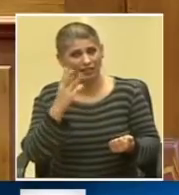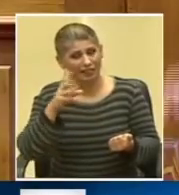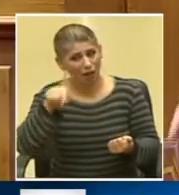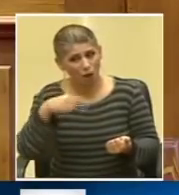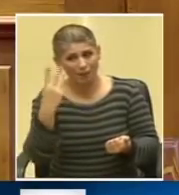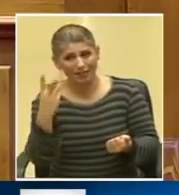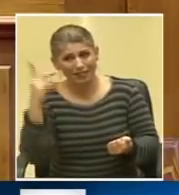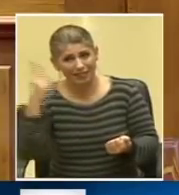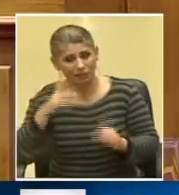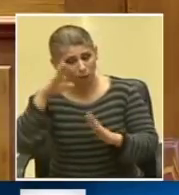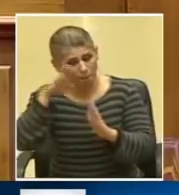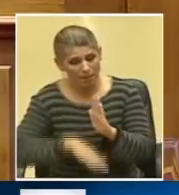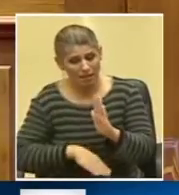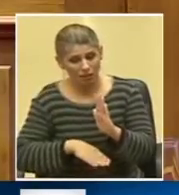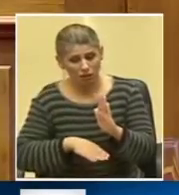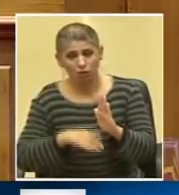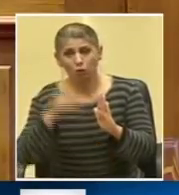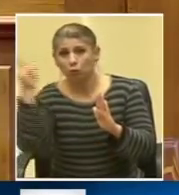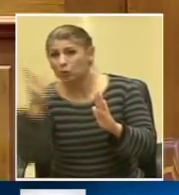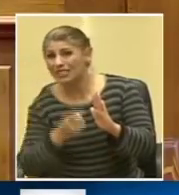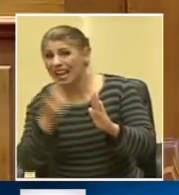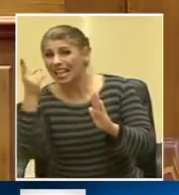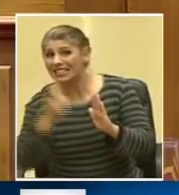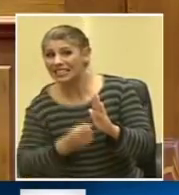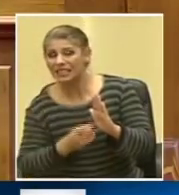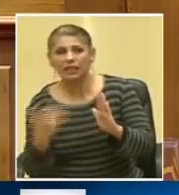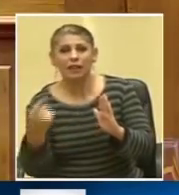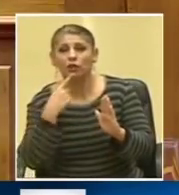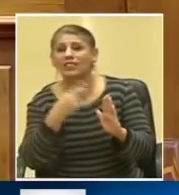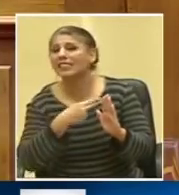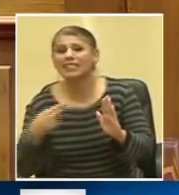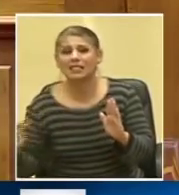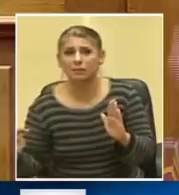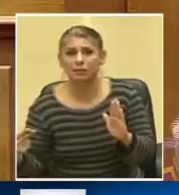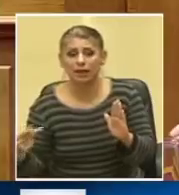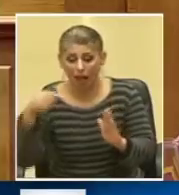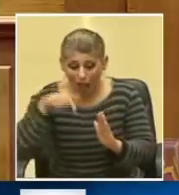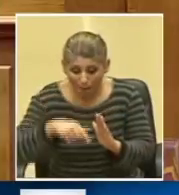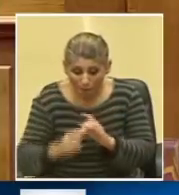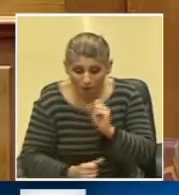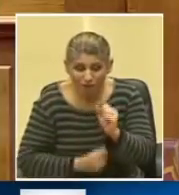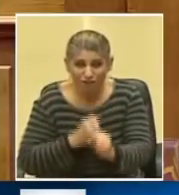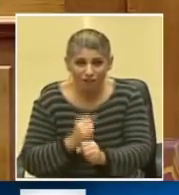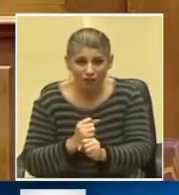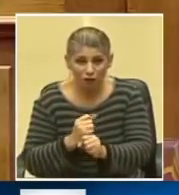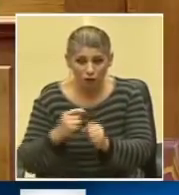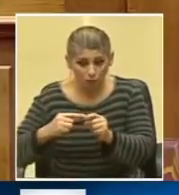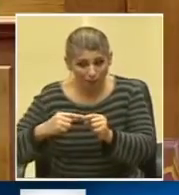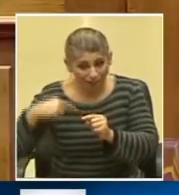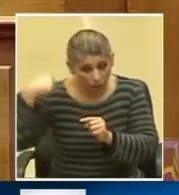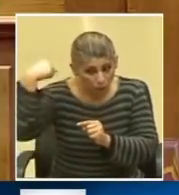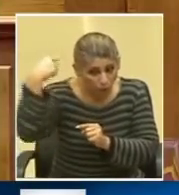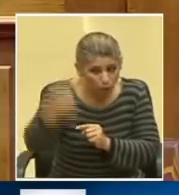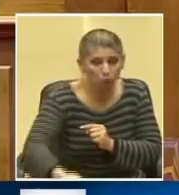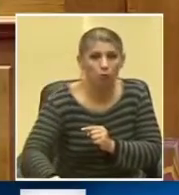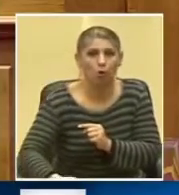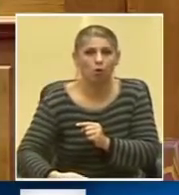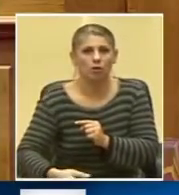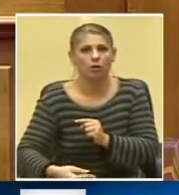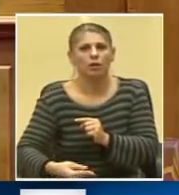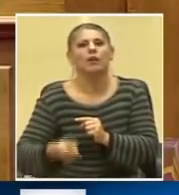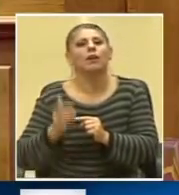33,3% μείωση του συντελεστή, αλλά και τι θα σημαίνει αυτό από φέτος του χρόνου, μπορεί